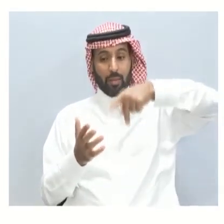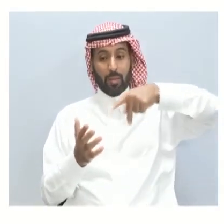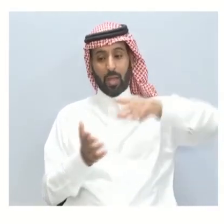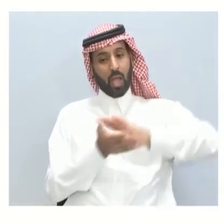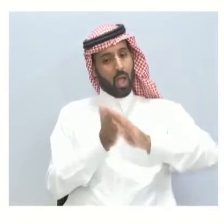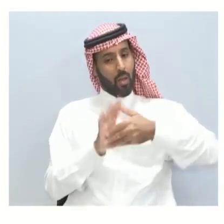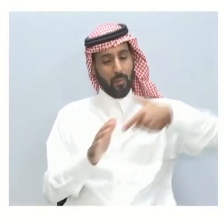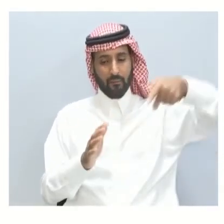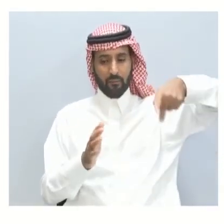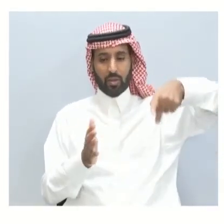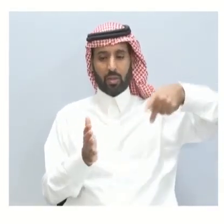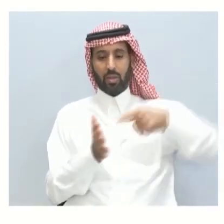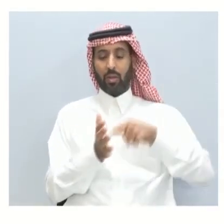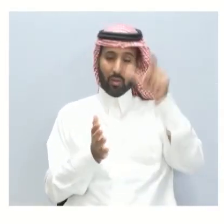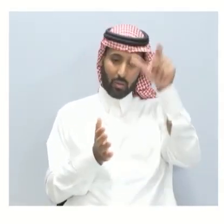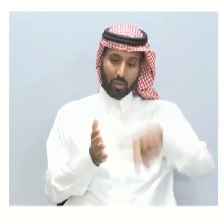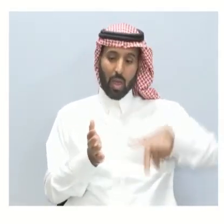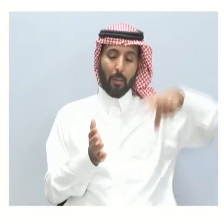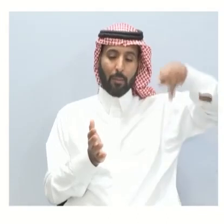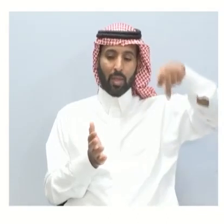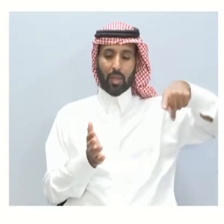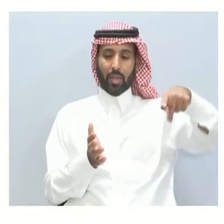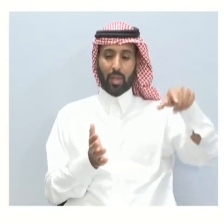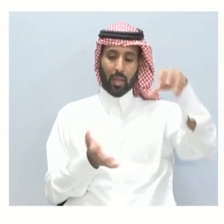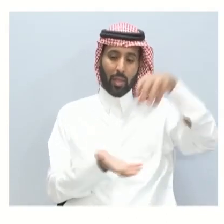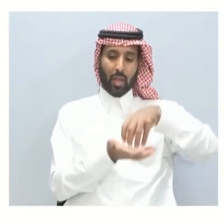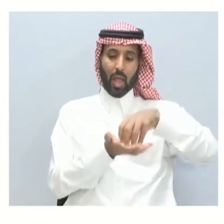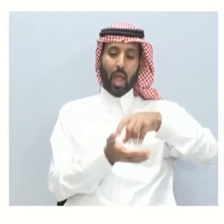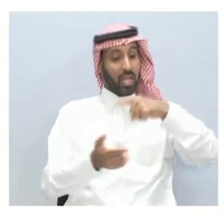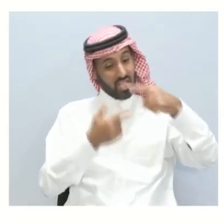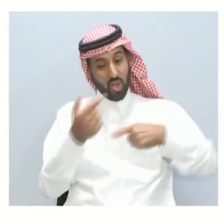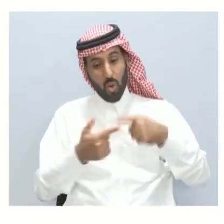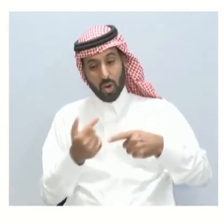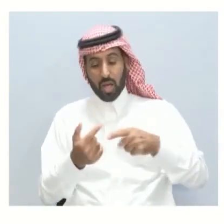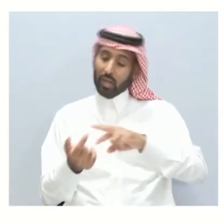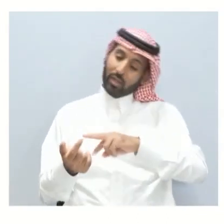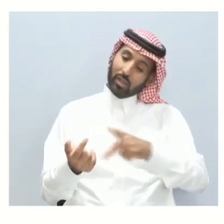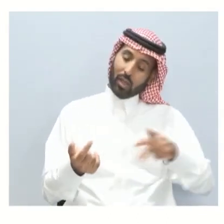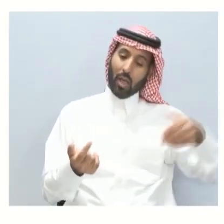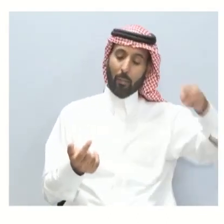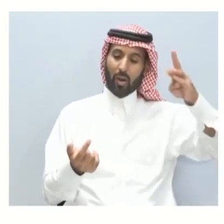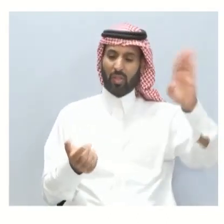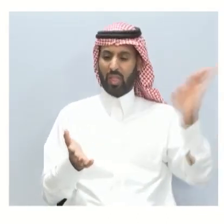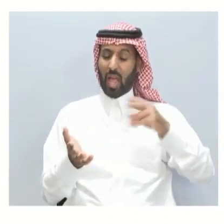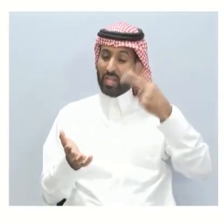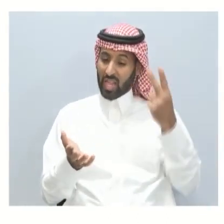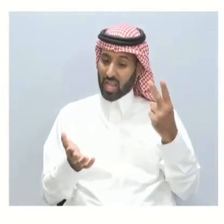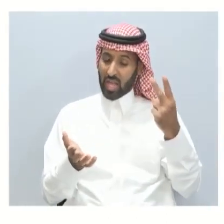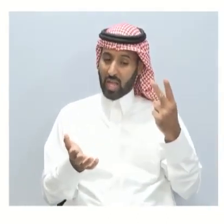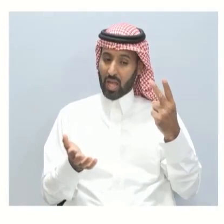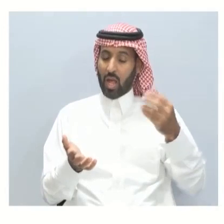اذا يشتركون في ان الفئه هي b لكن رقم الدوره هنا في البوران الثانيه